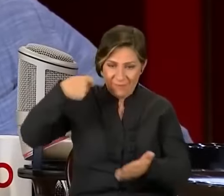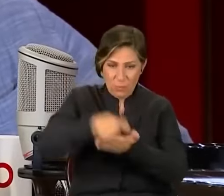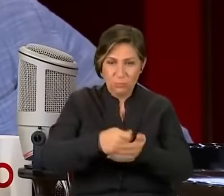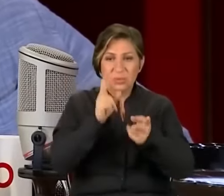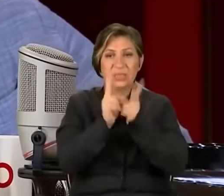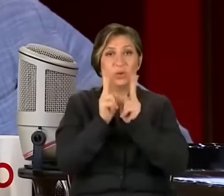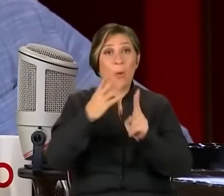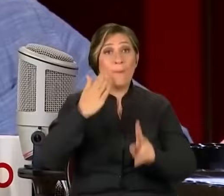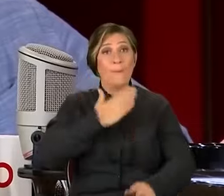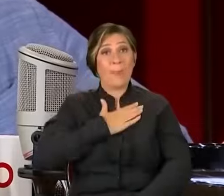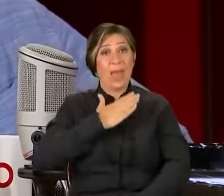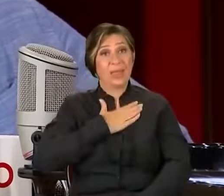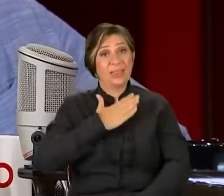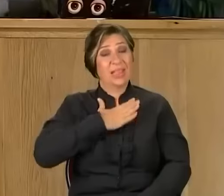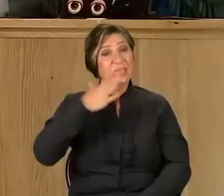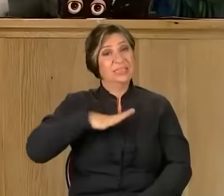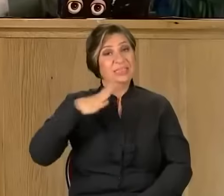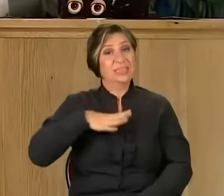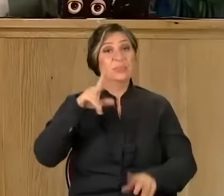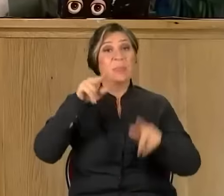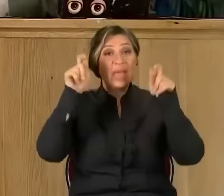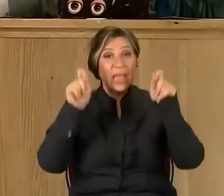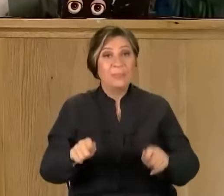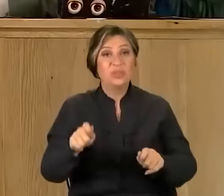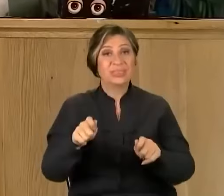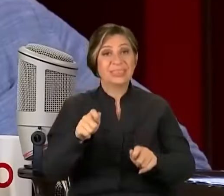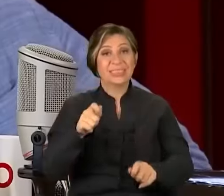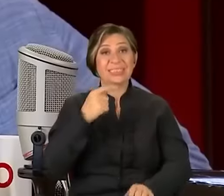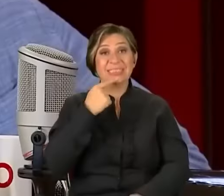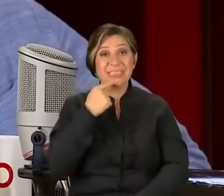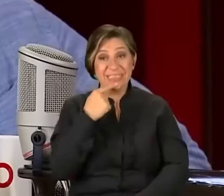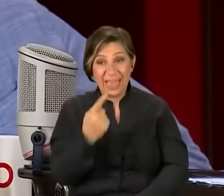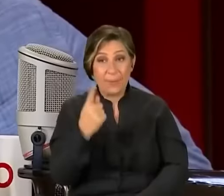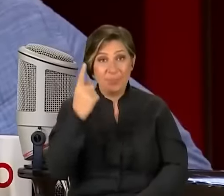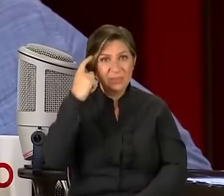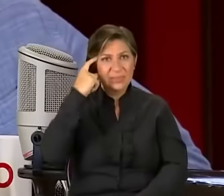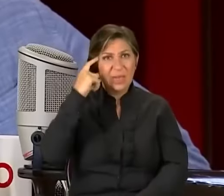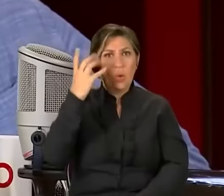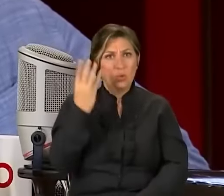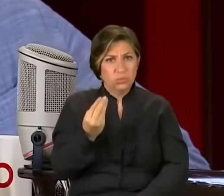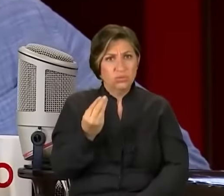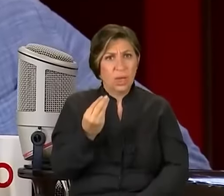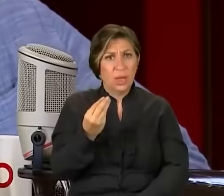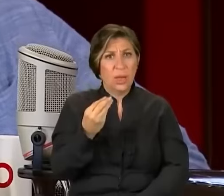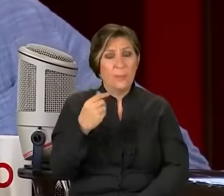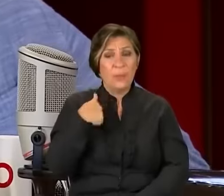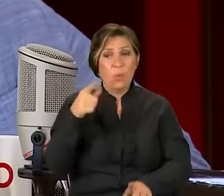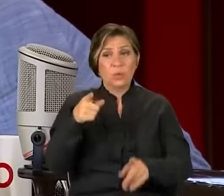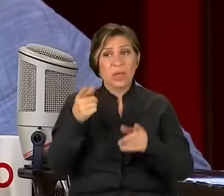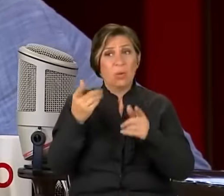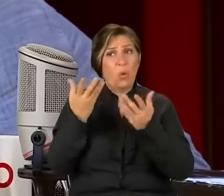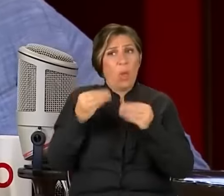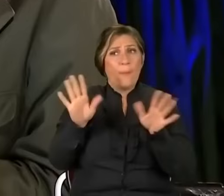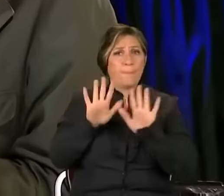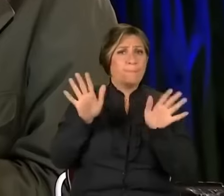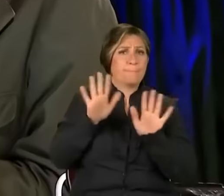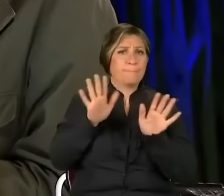ve tiyatroyu ben istediğim gibi yapacaksınız denen bir zihniyet olduğu zaman benim orada yerim